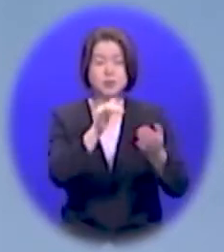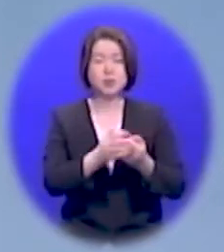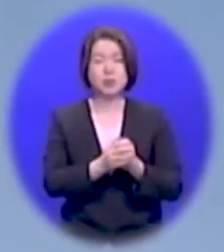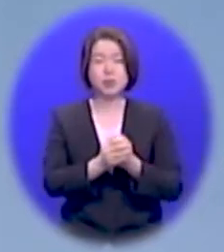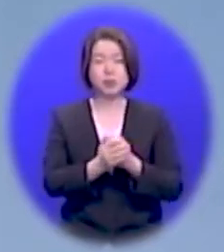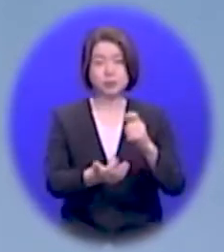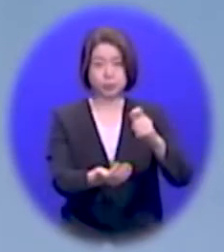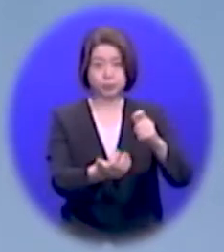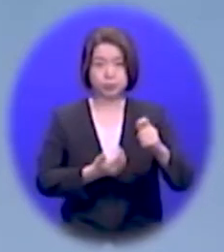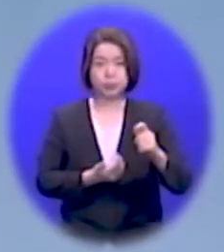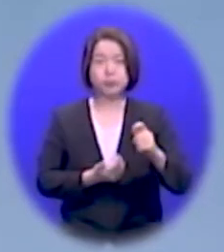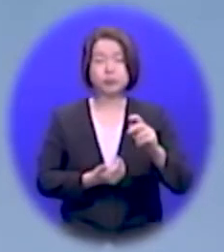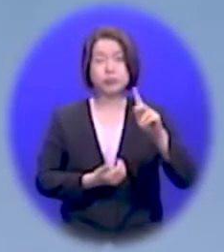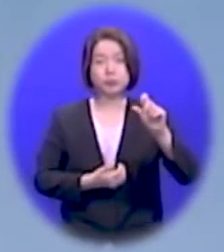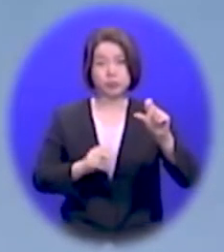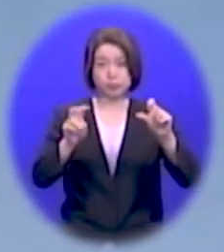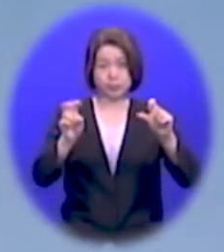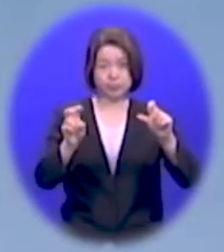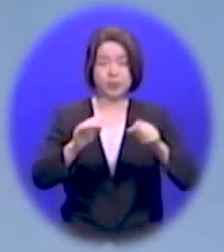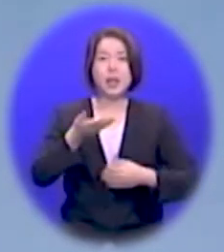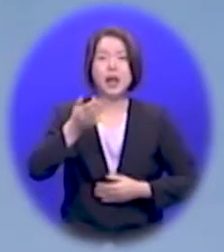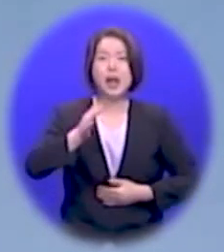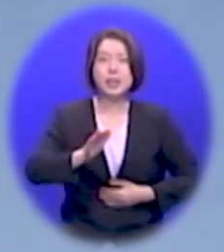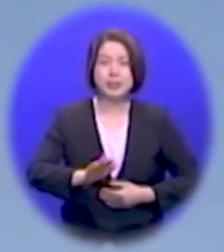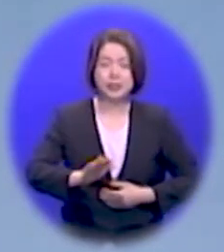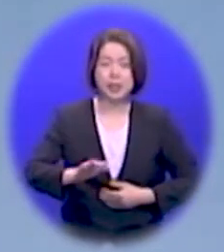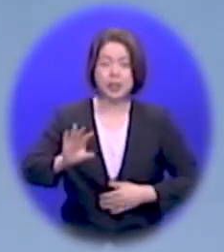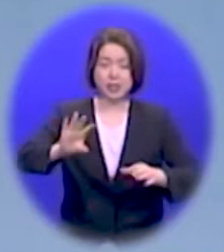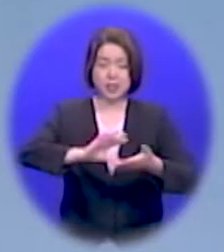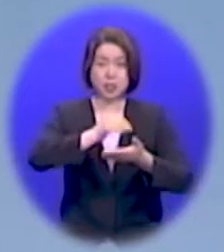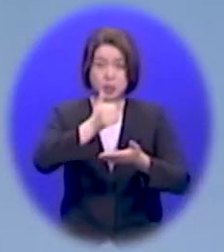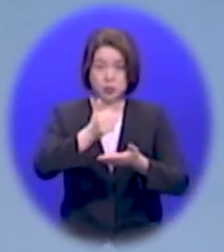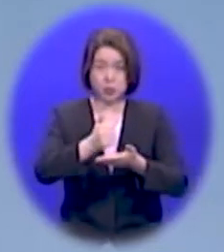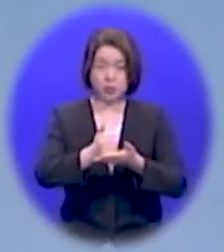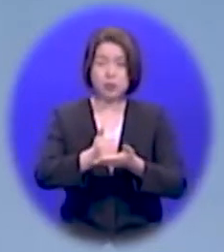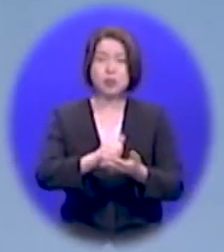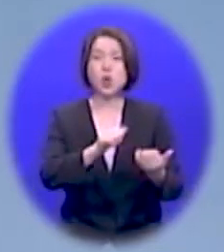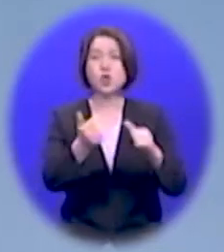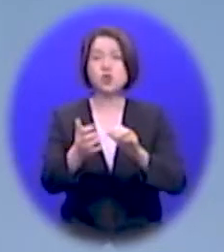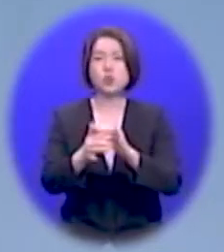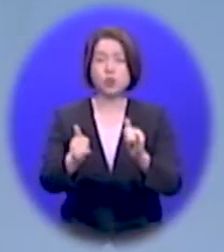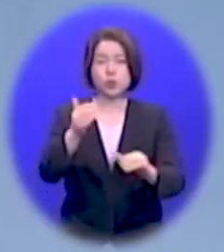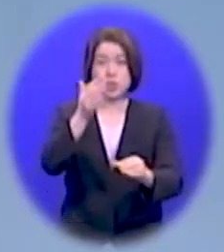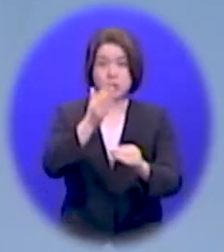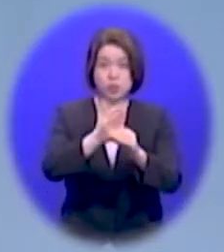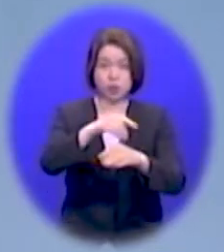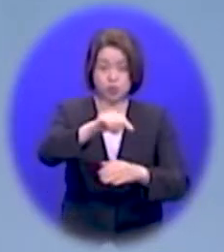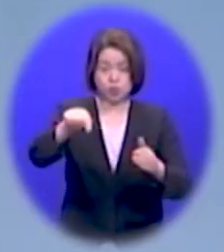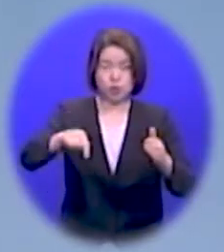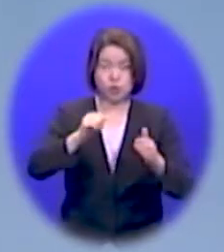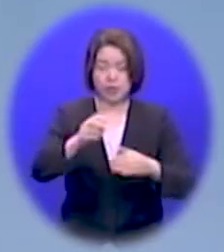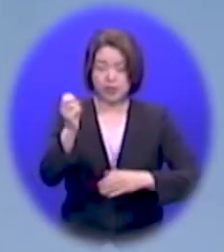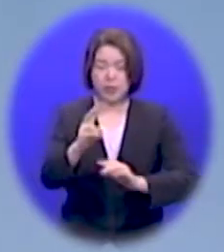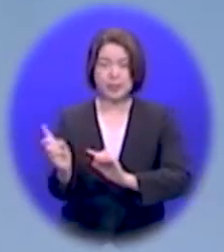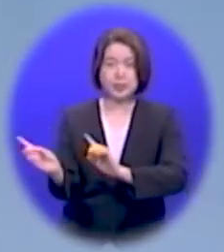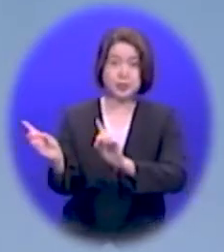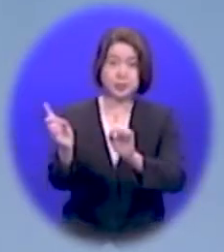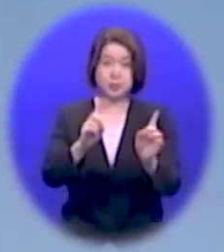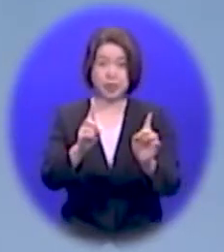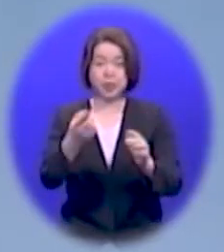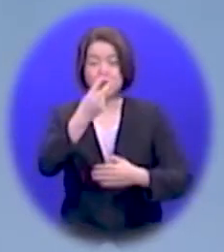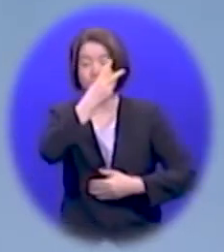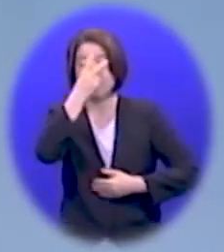고린도전서 15장 20절에 그러나 이제 그리스도께서 죽은 자 가운데서 다시 사랑하사